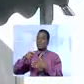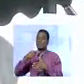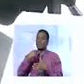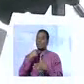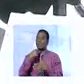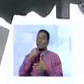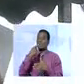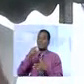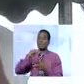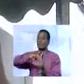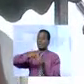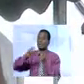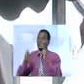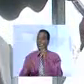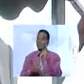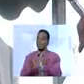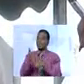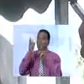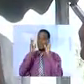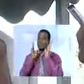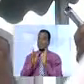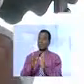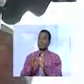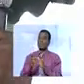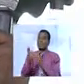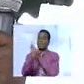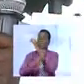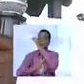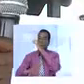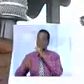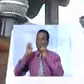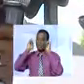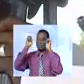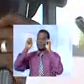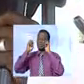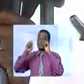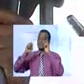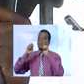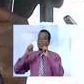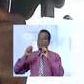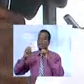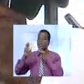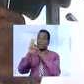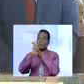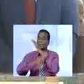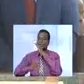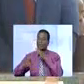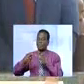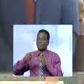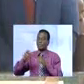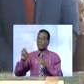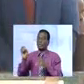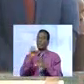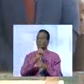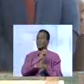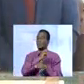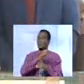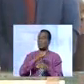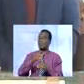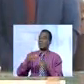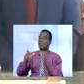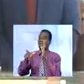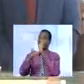du représentant du directeur régional de l'éducation de la région de la Nawa et du